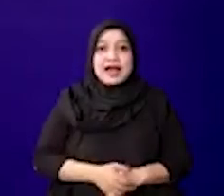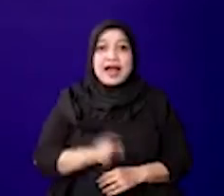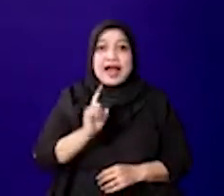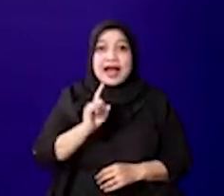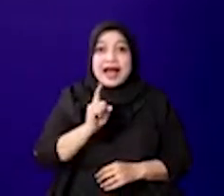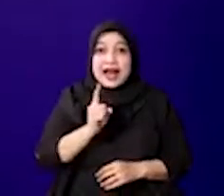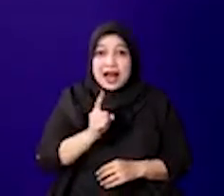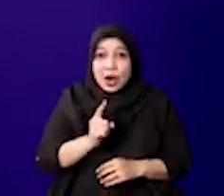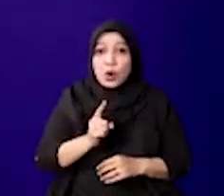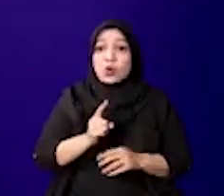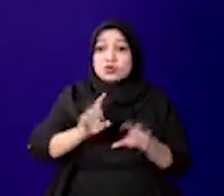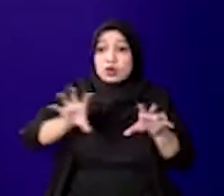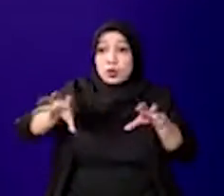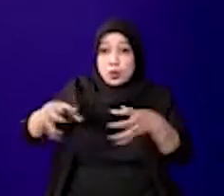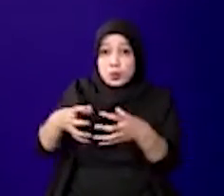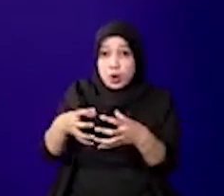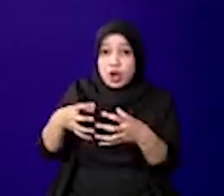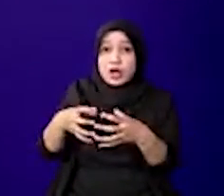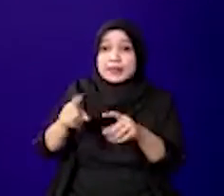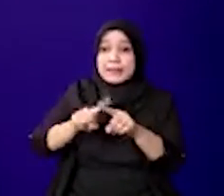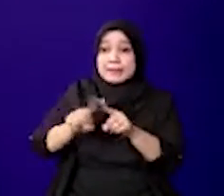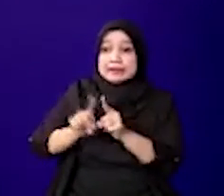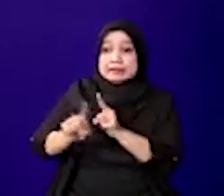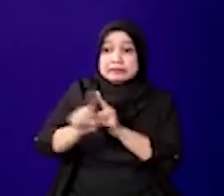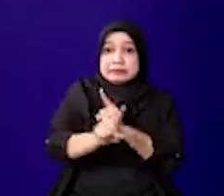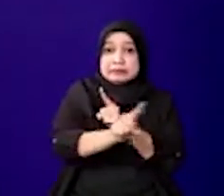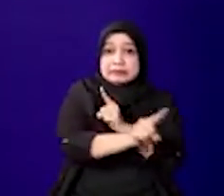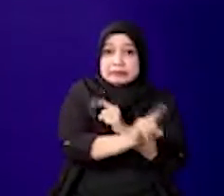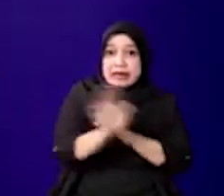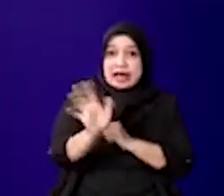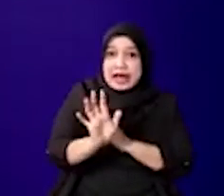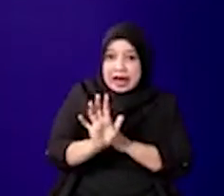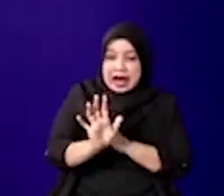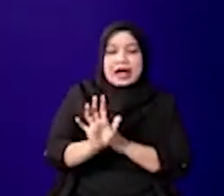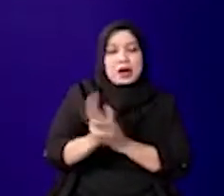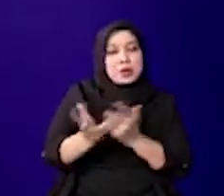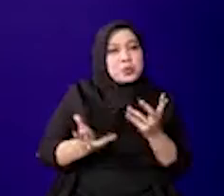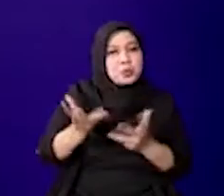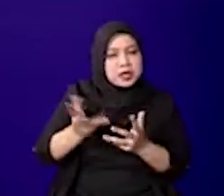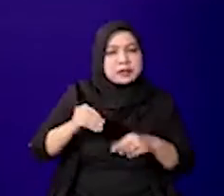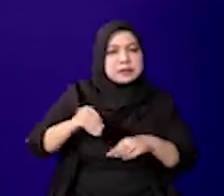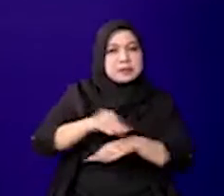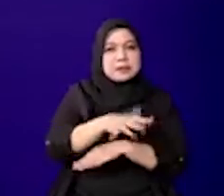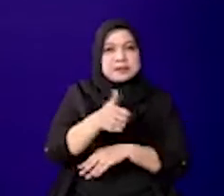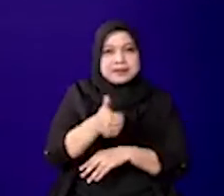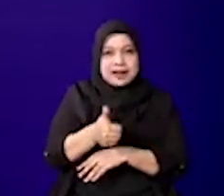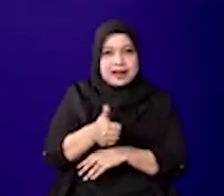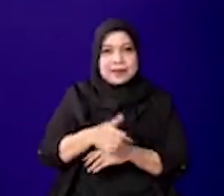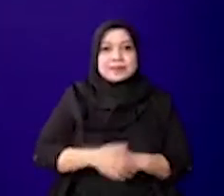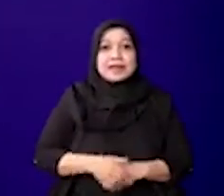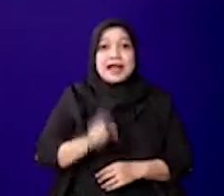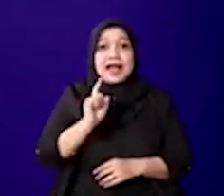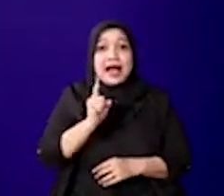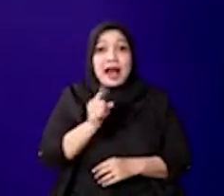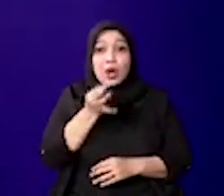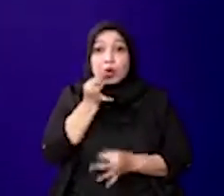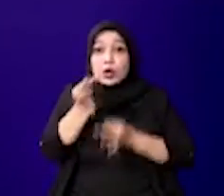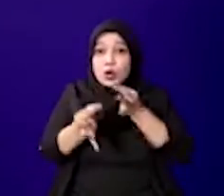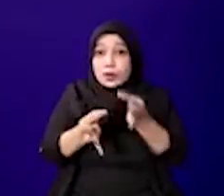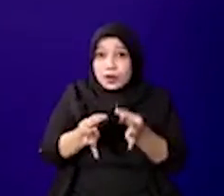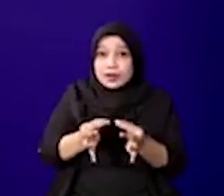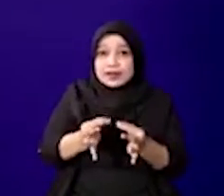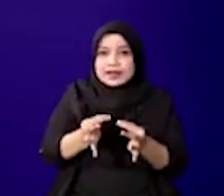berkerumun tidak menjaga jarak karena doplet hanya bisa tertular pada jarak tertentu begitu Jadi kalau doplet